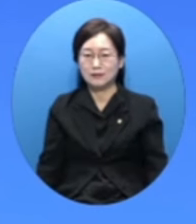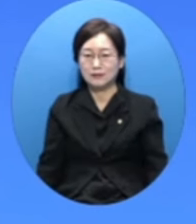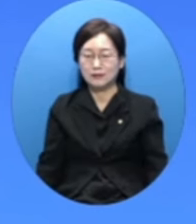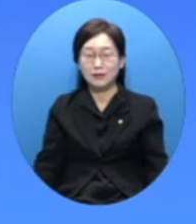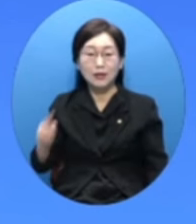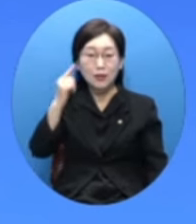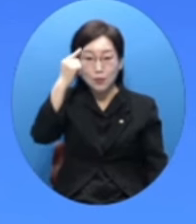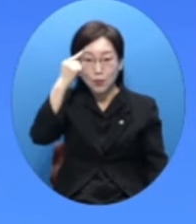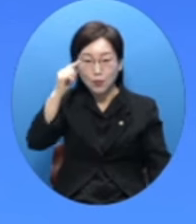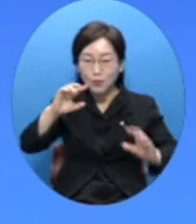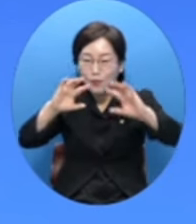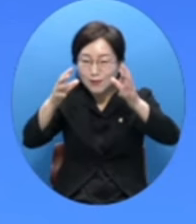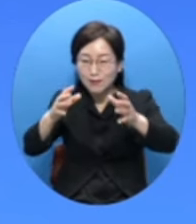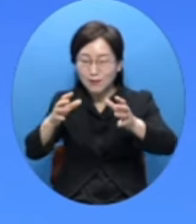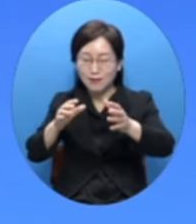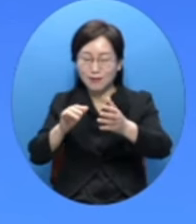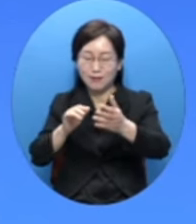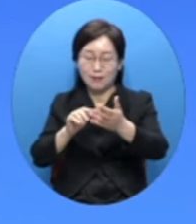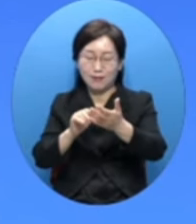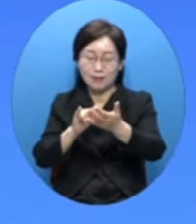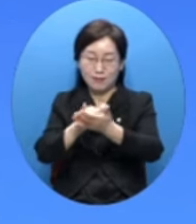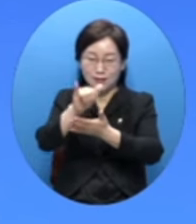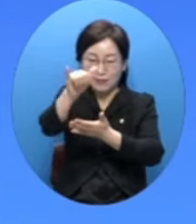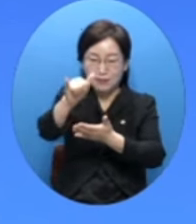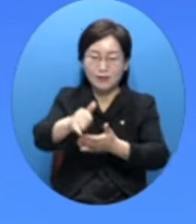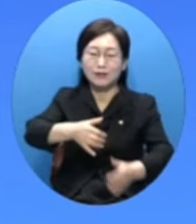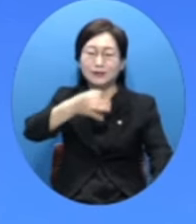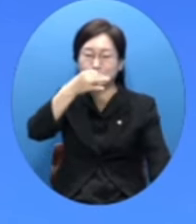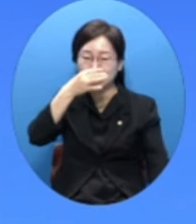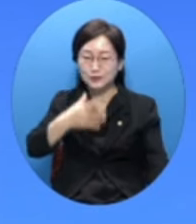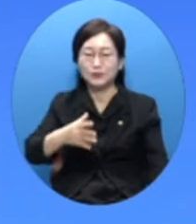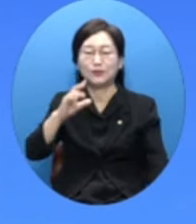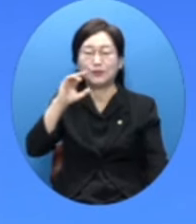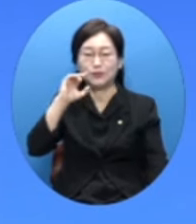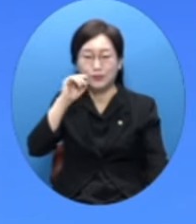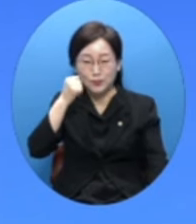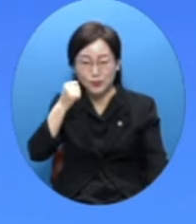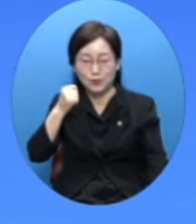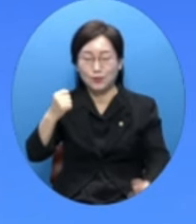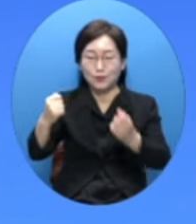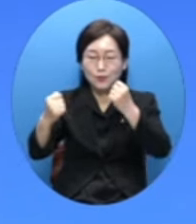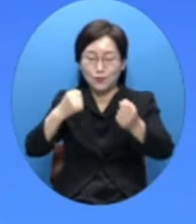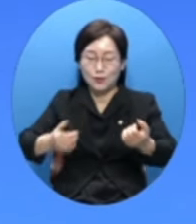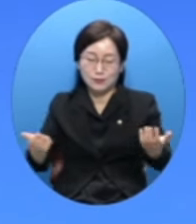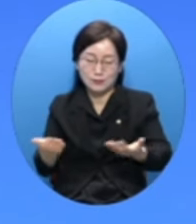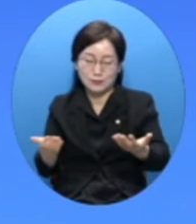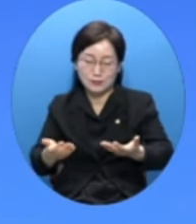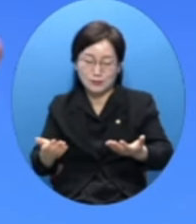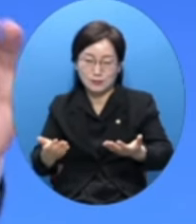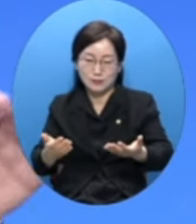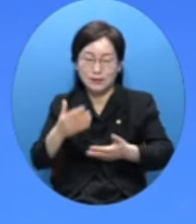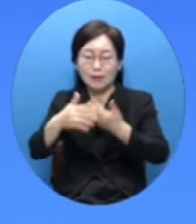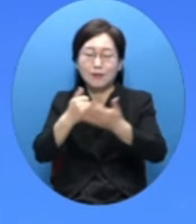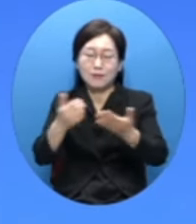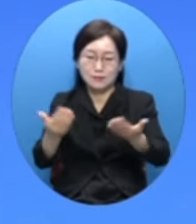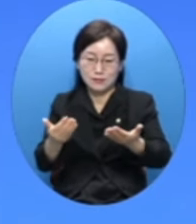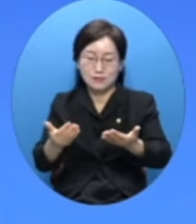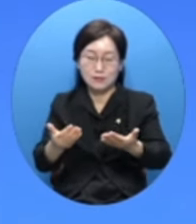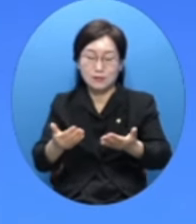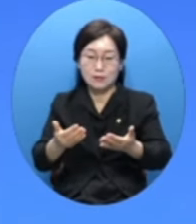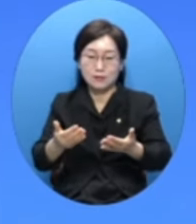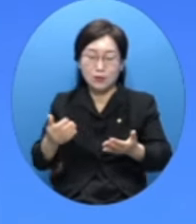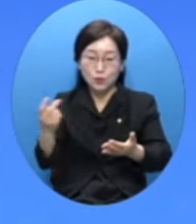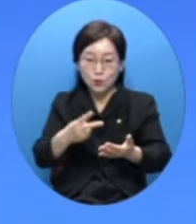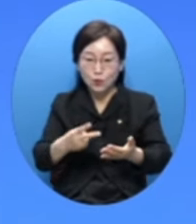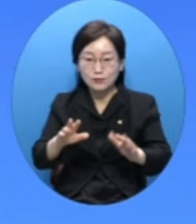몽골에 가서 그 힘도 거는 것을 사역을 감당하고 지금은 인도네시아 가서